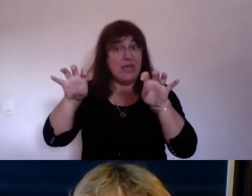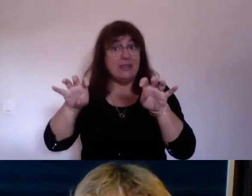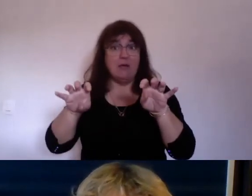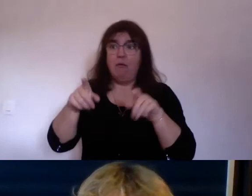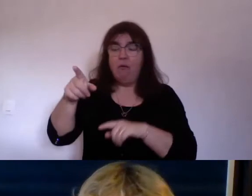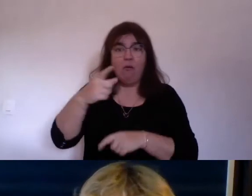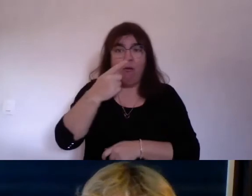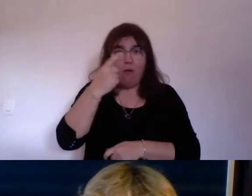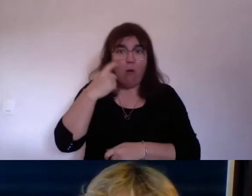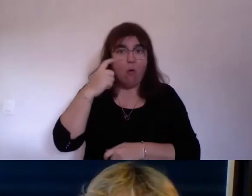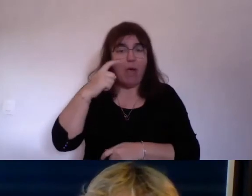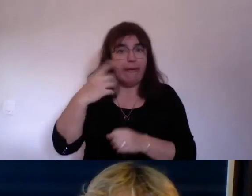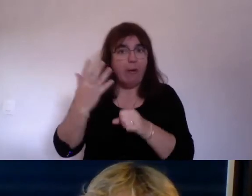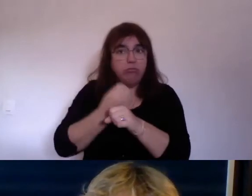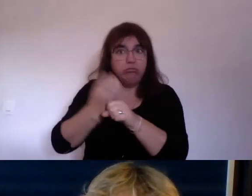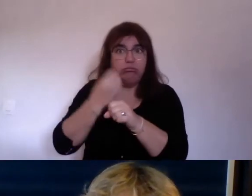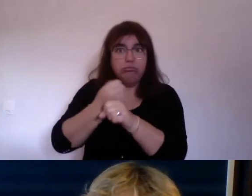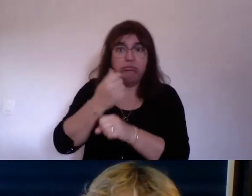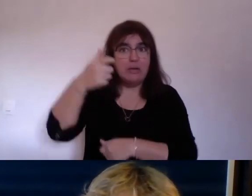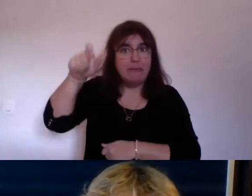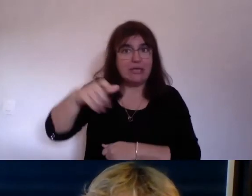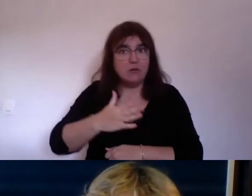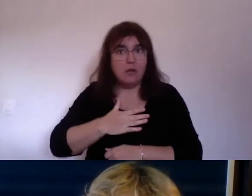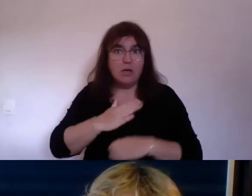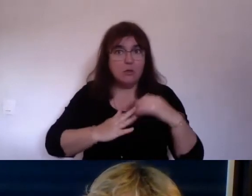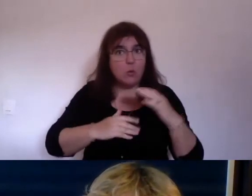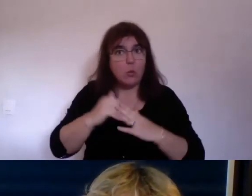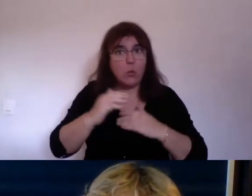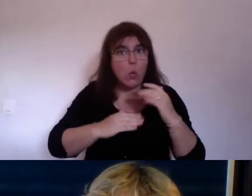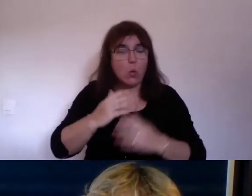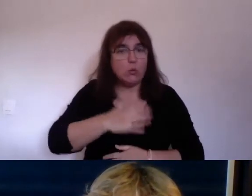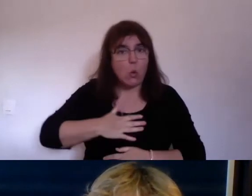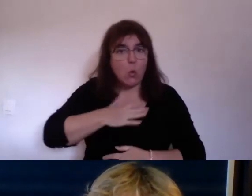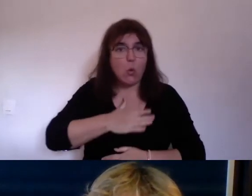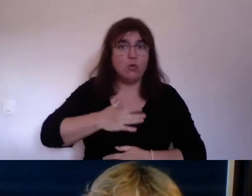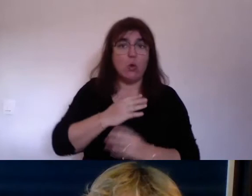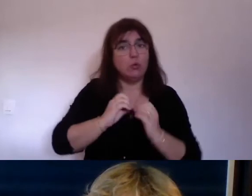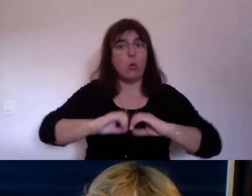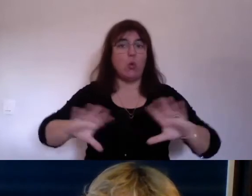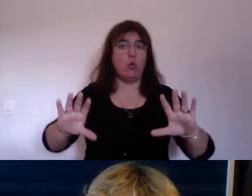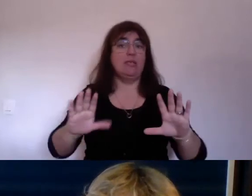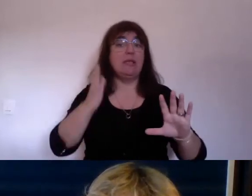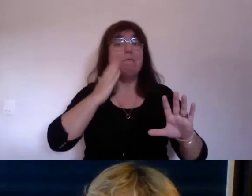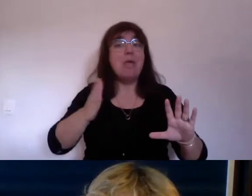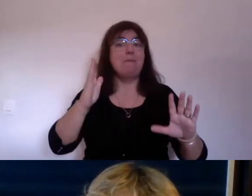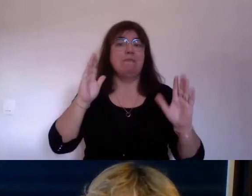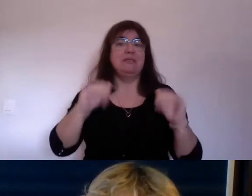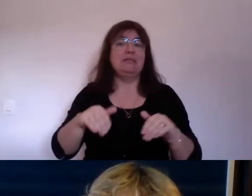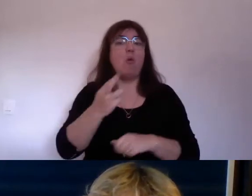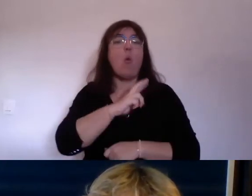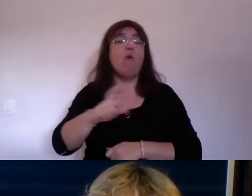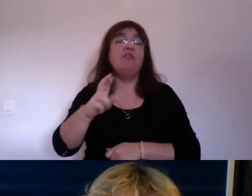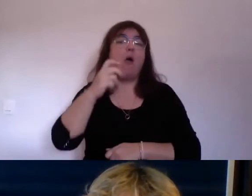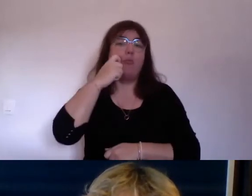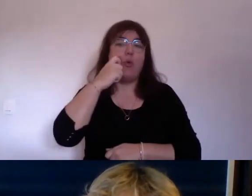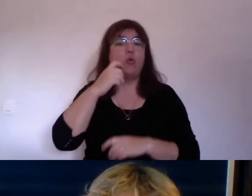Maintenant, on le laisse. En fait, tous les jours, il y a ce petit programme. Même si le présentiel revient, on va laisser ce programme en place. Et on s'est rendu compte, parce qu'on a utilisé, nous, la culture, parce que vous